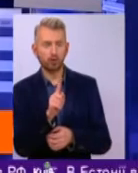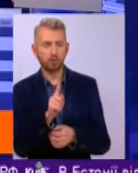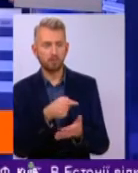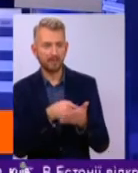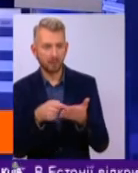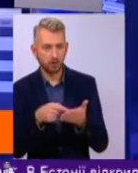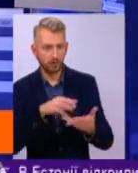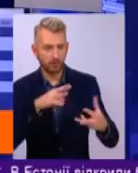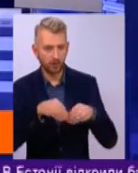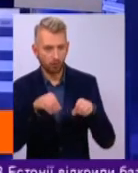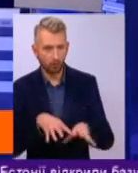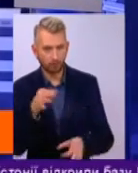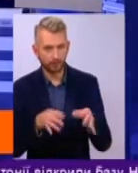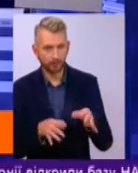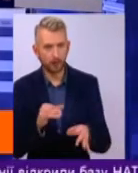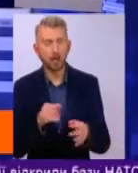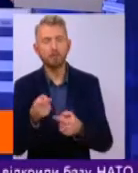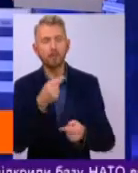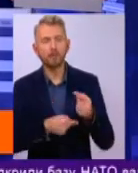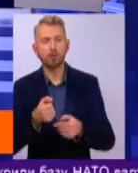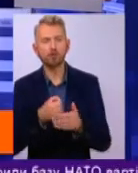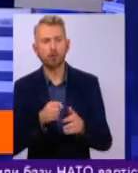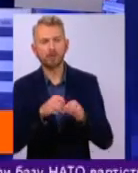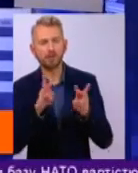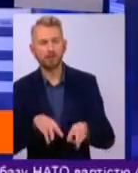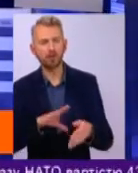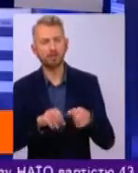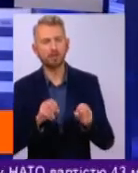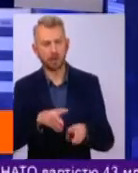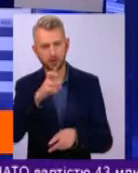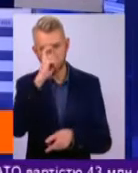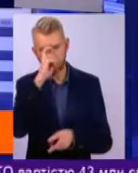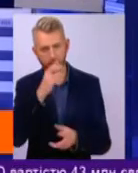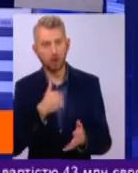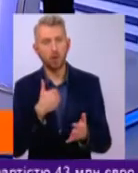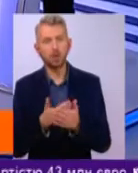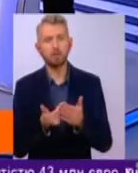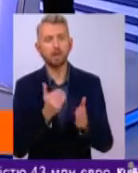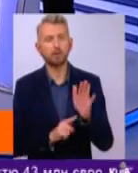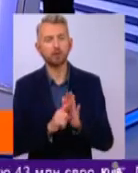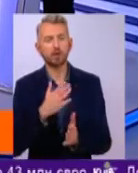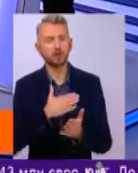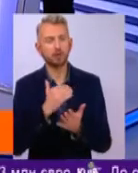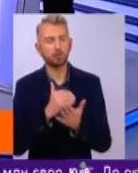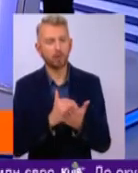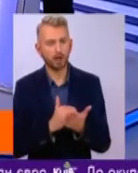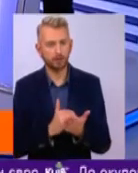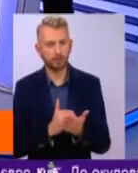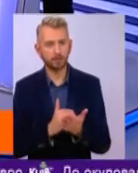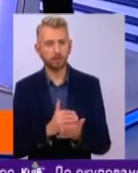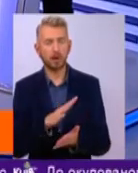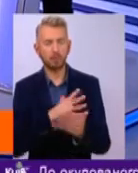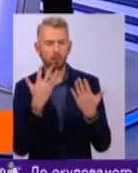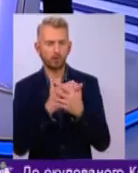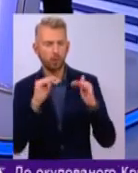вироку. І повертаючись до забезпечення безпеки держави. От перед початком нашої програми був